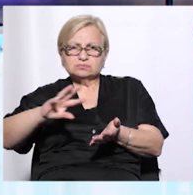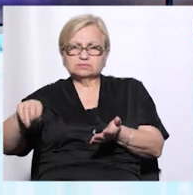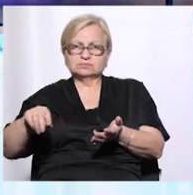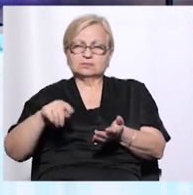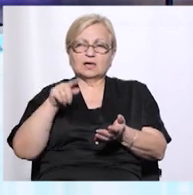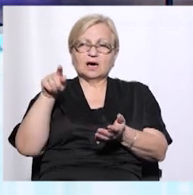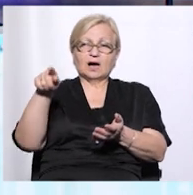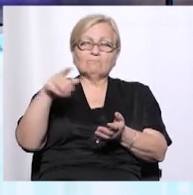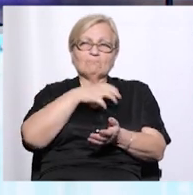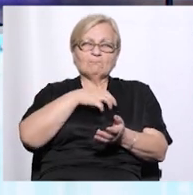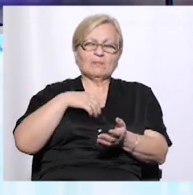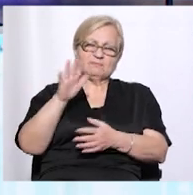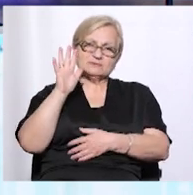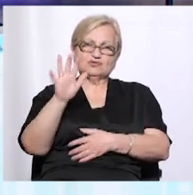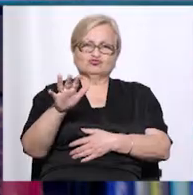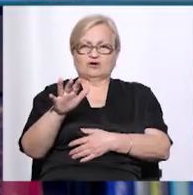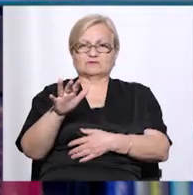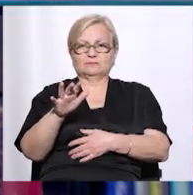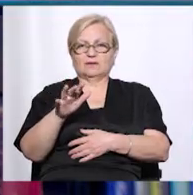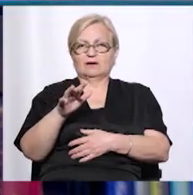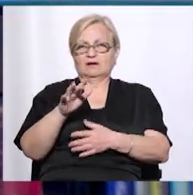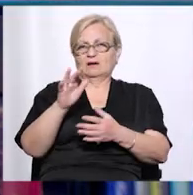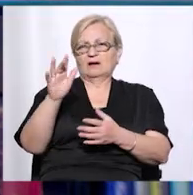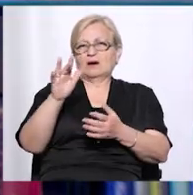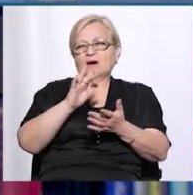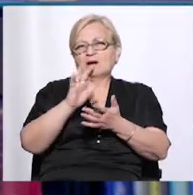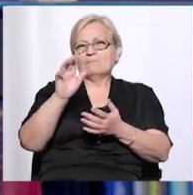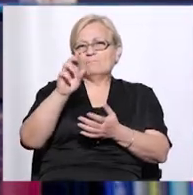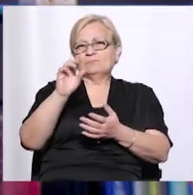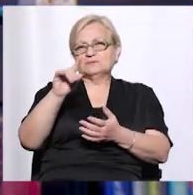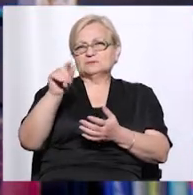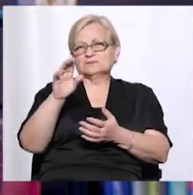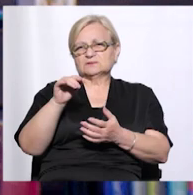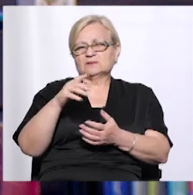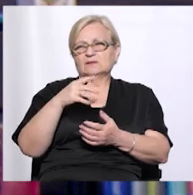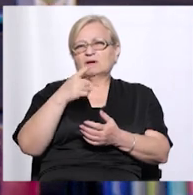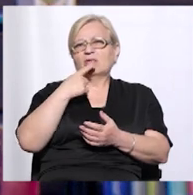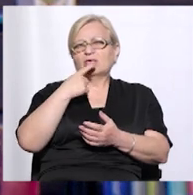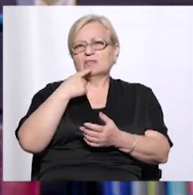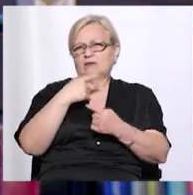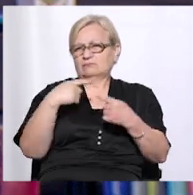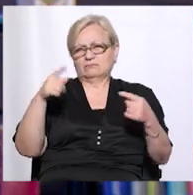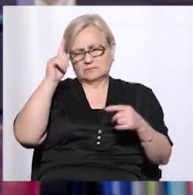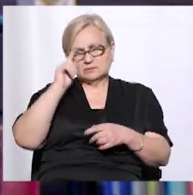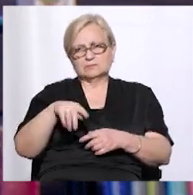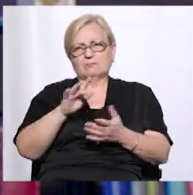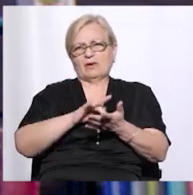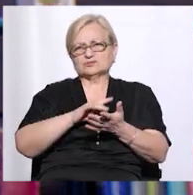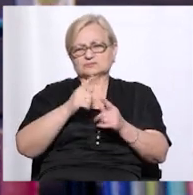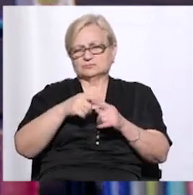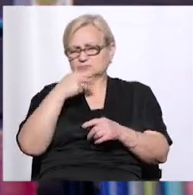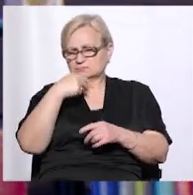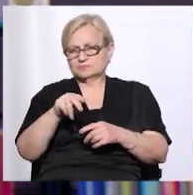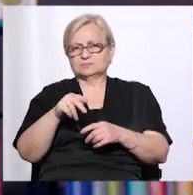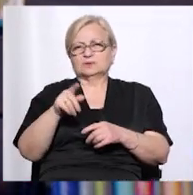არ უყვარს ბიზანტიელები მეფე გიორგის. მეფე გიორგი ყველა რამდენიმე ენა იცის, არაჩვეულებრივად იცის ბერძნული,